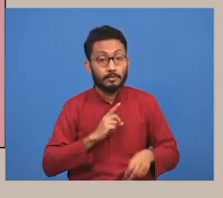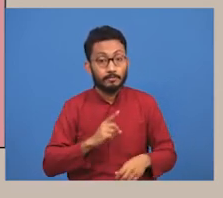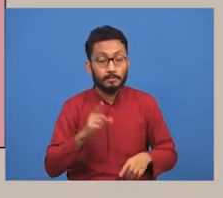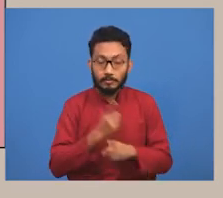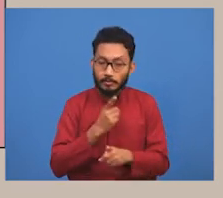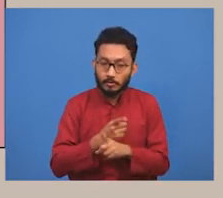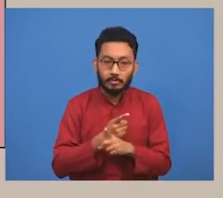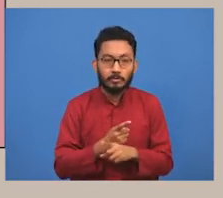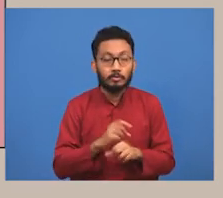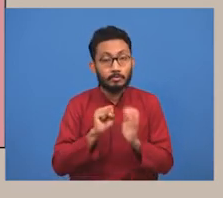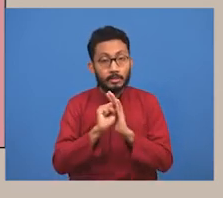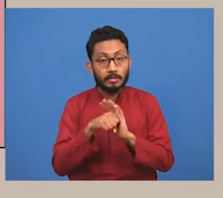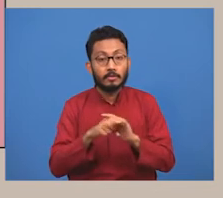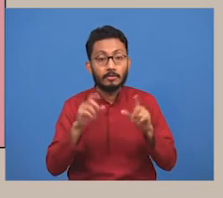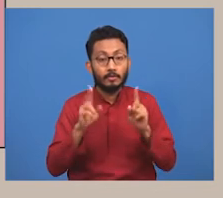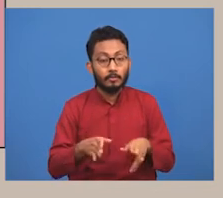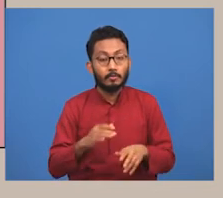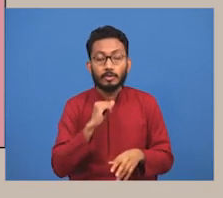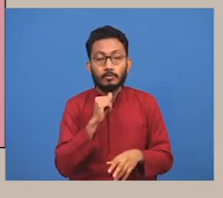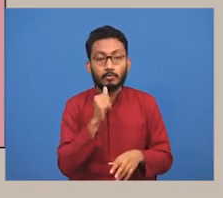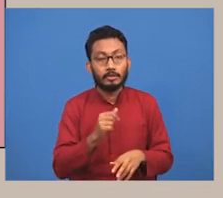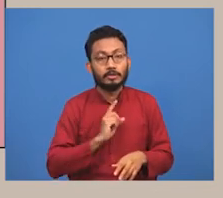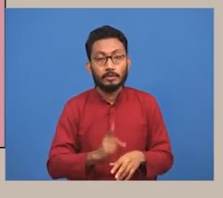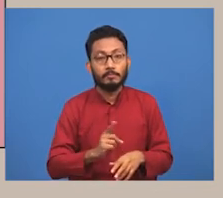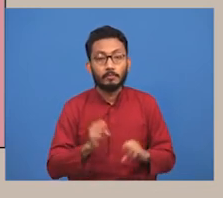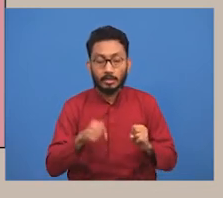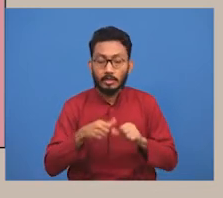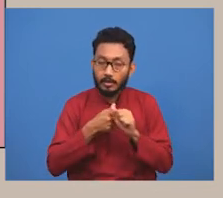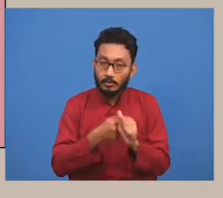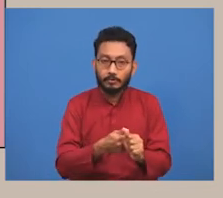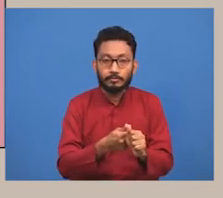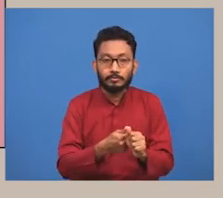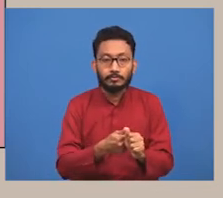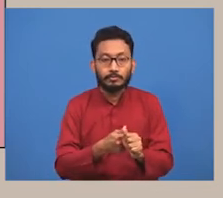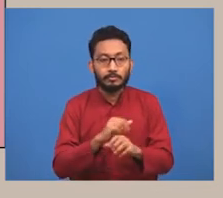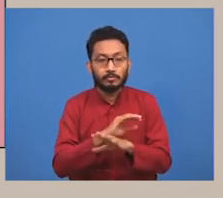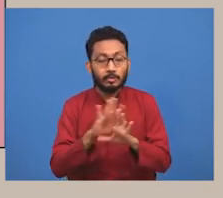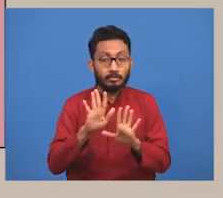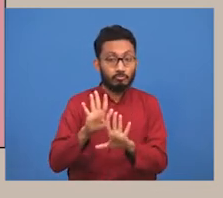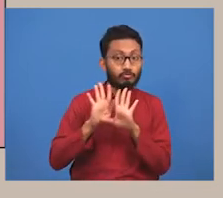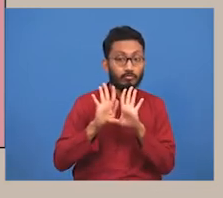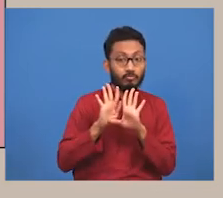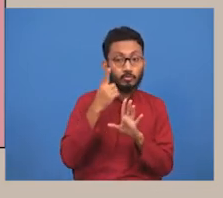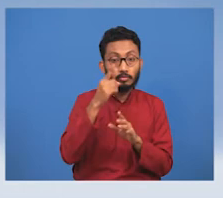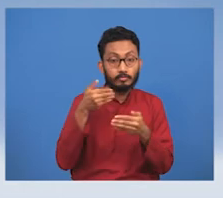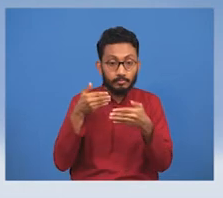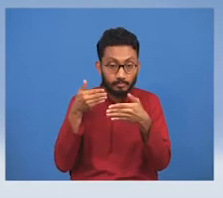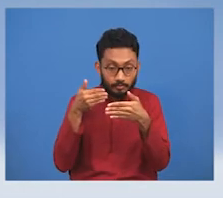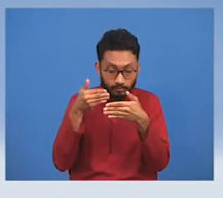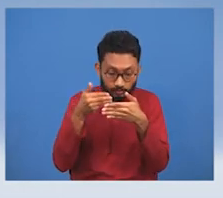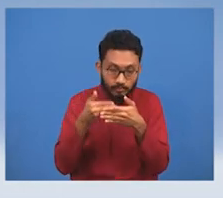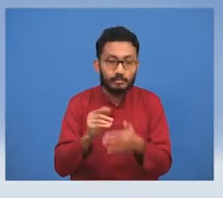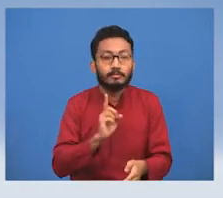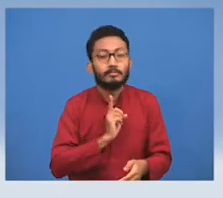supaya orang bukan Islam menghormati agama Islam dan tidak berani mengkhianatinya.